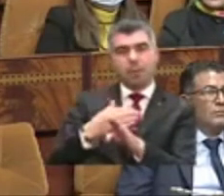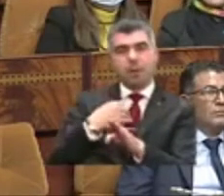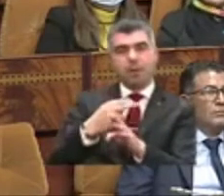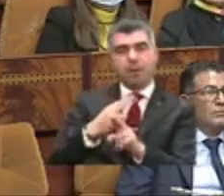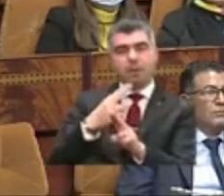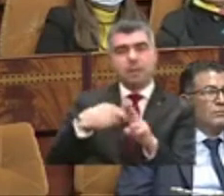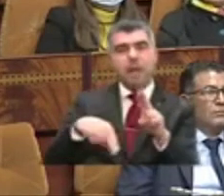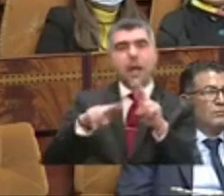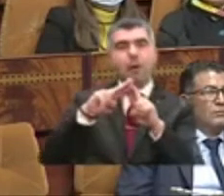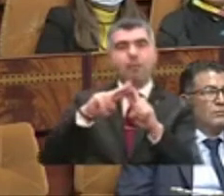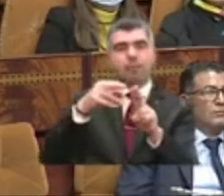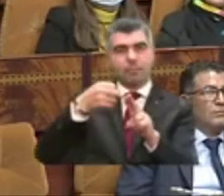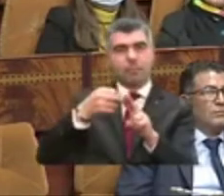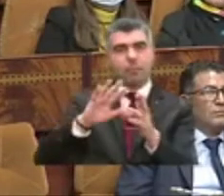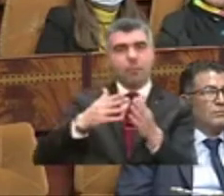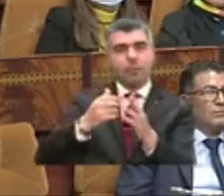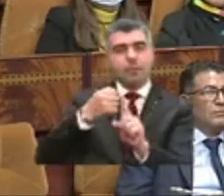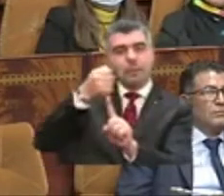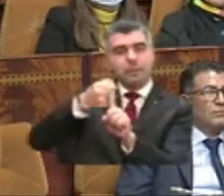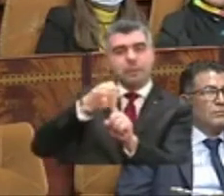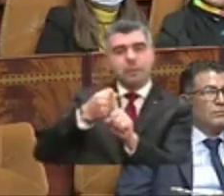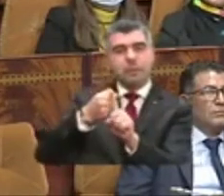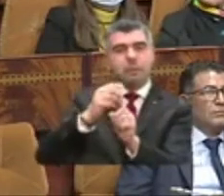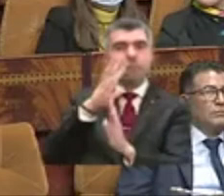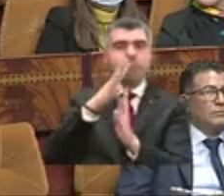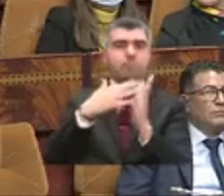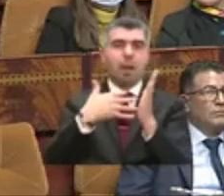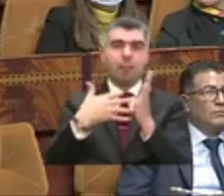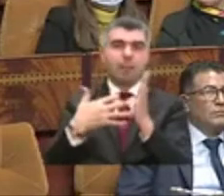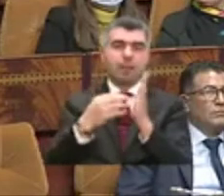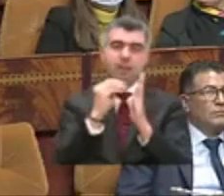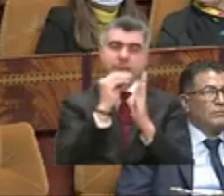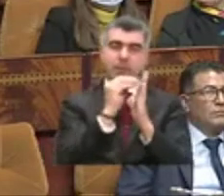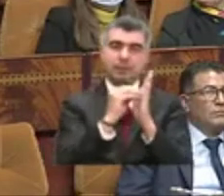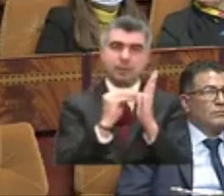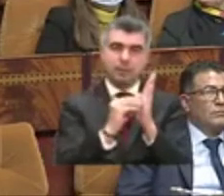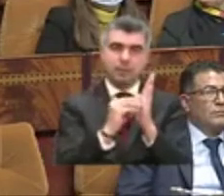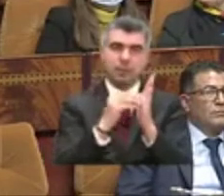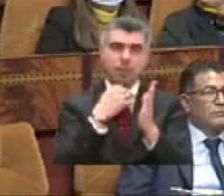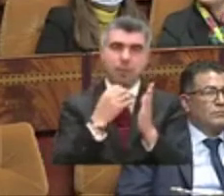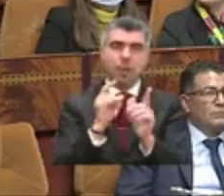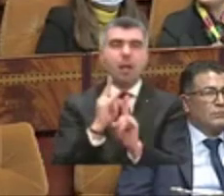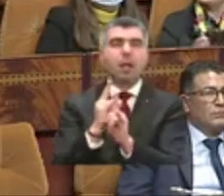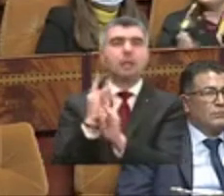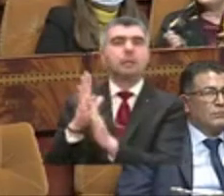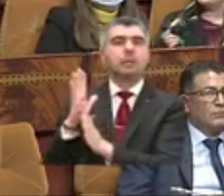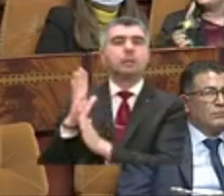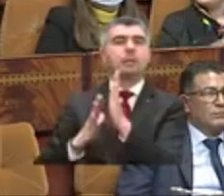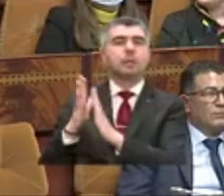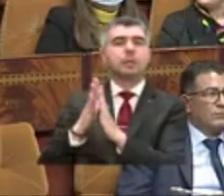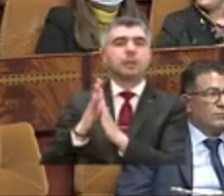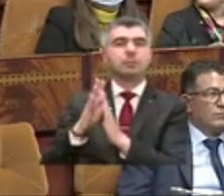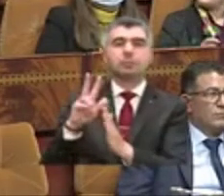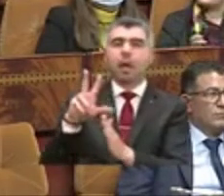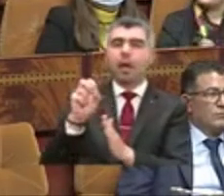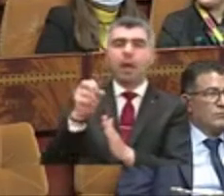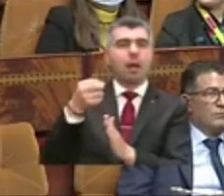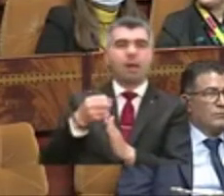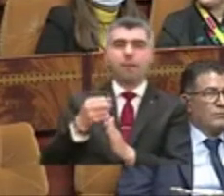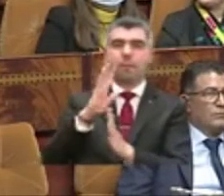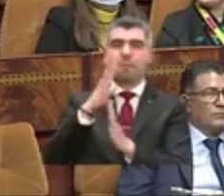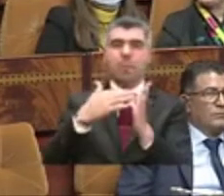انها تنجزات برنامج 2027، لاننا حنا عشنا هاد الازمه من قبل، يعني خصنا نكونوا حنا من الاولويات ديال هذا